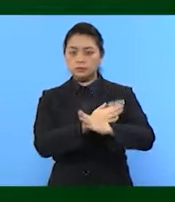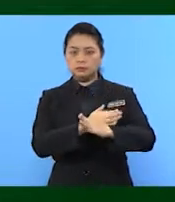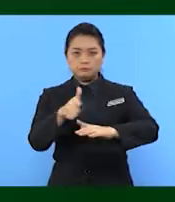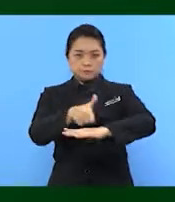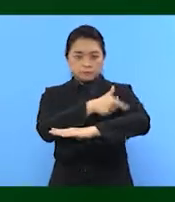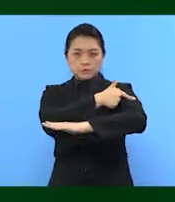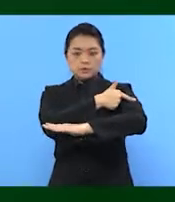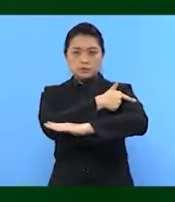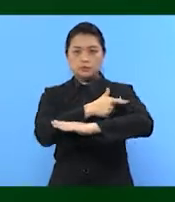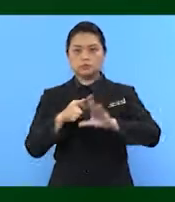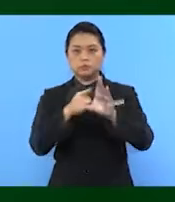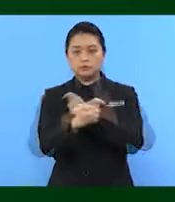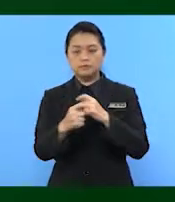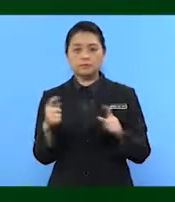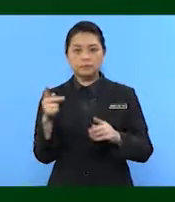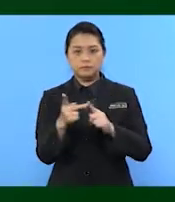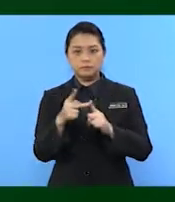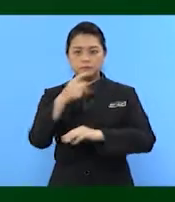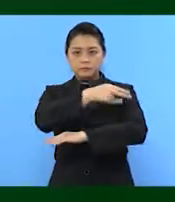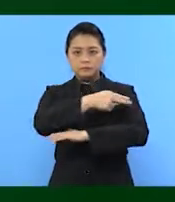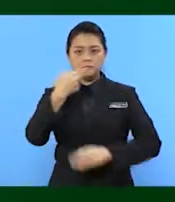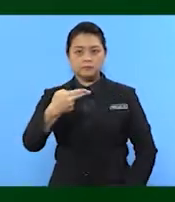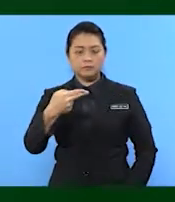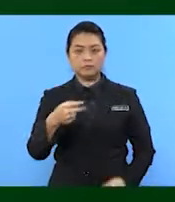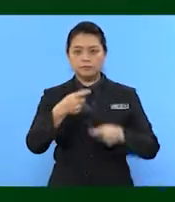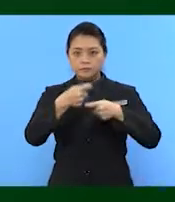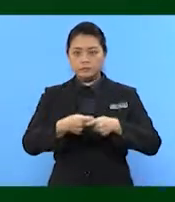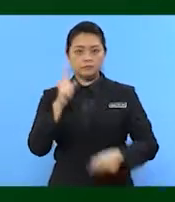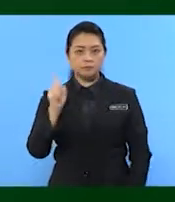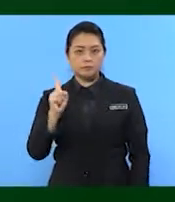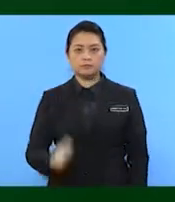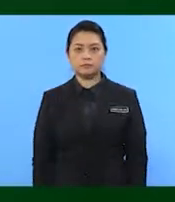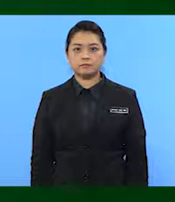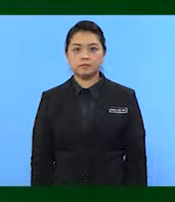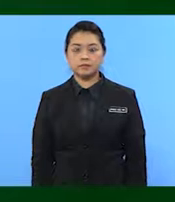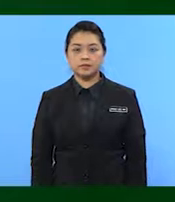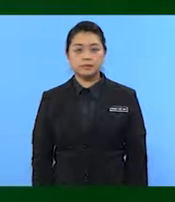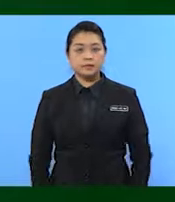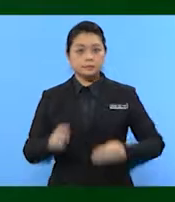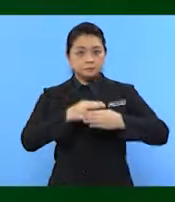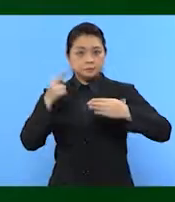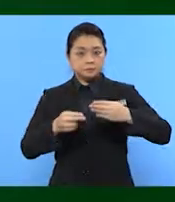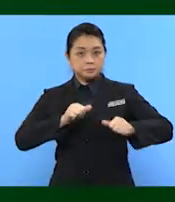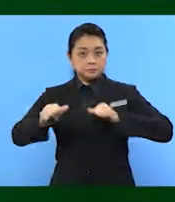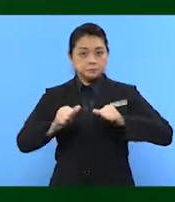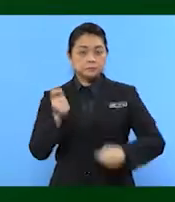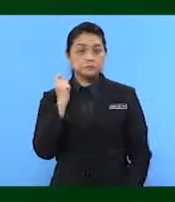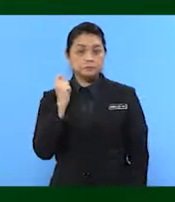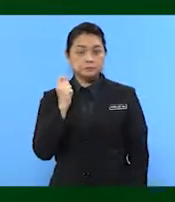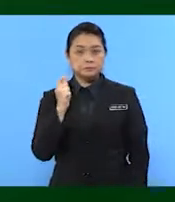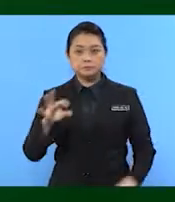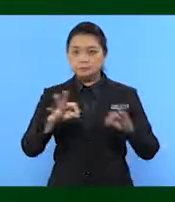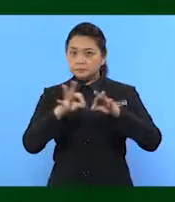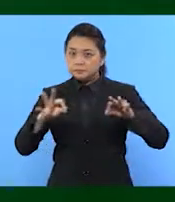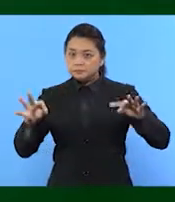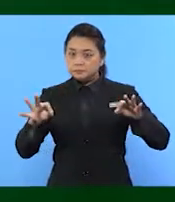bertentangan kepada panjang hipotenuse kekal iaitu 1. Hasil daripada aktiviti tadi,